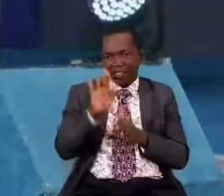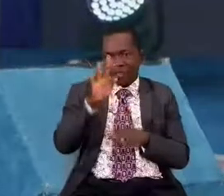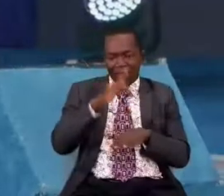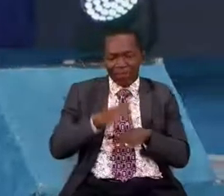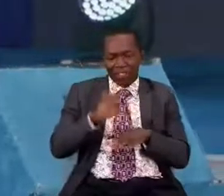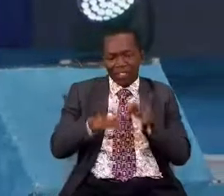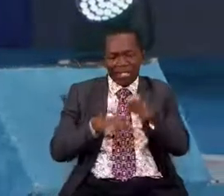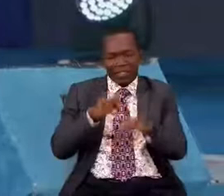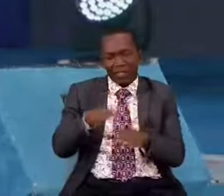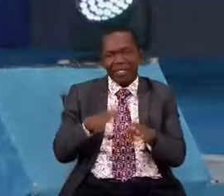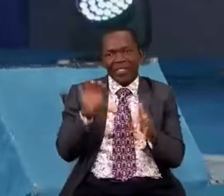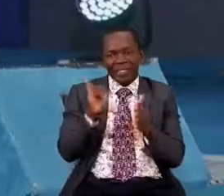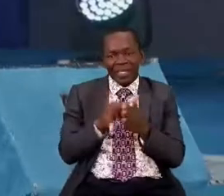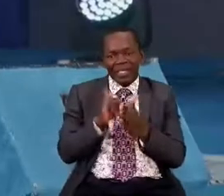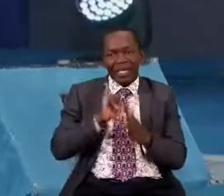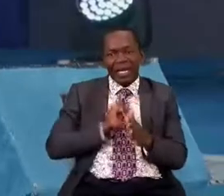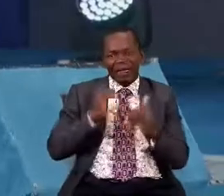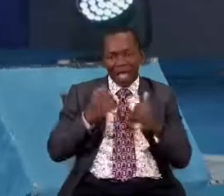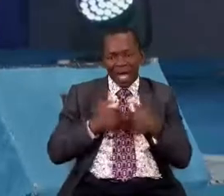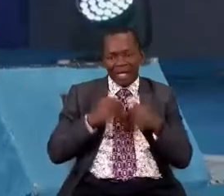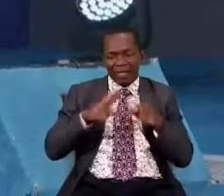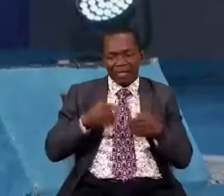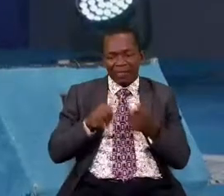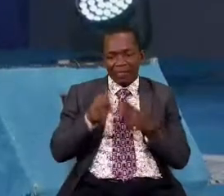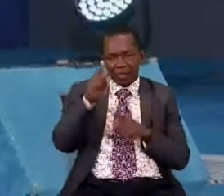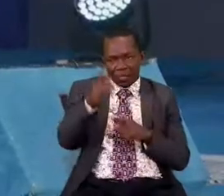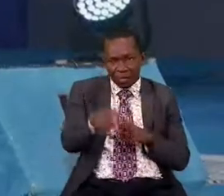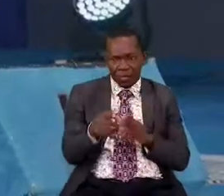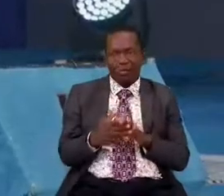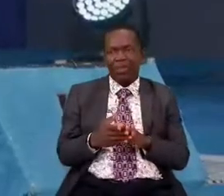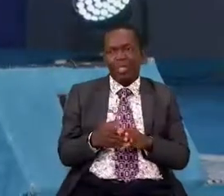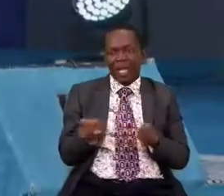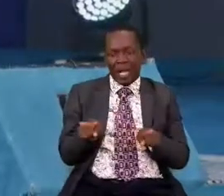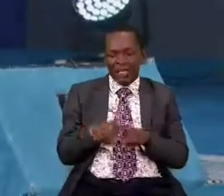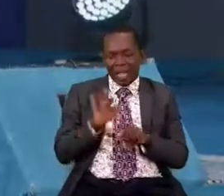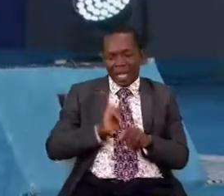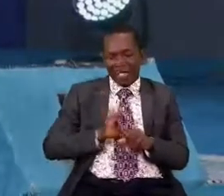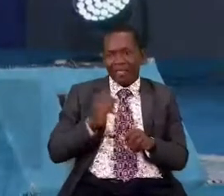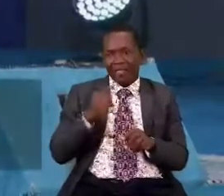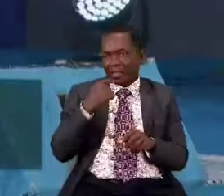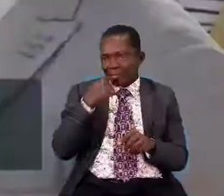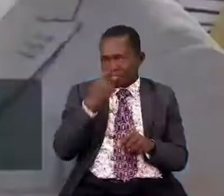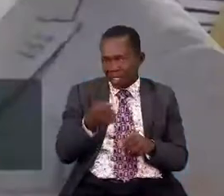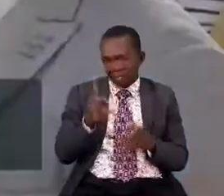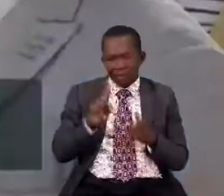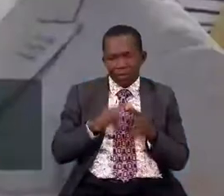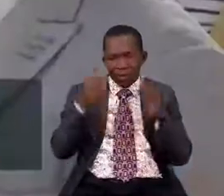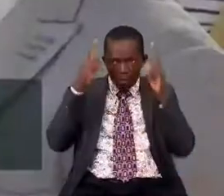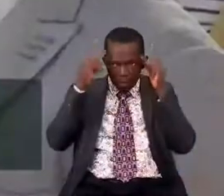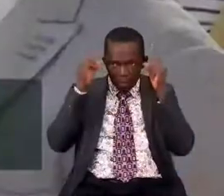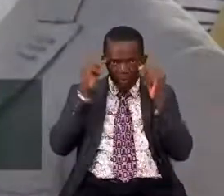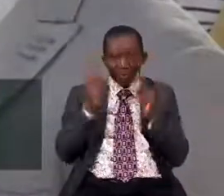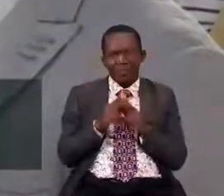comme je l'ai dit à Moïse. Trois éléments également. Premièrement, nous voyons la bonne